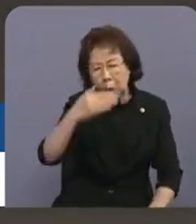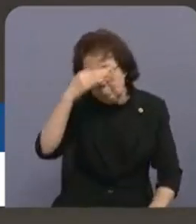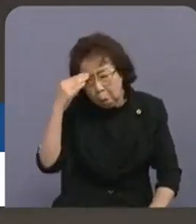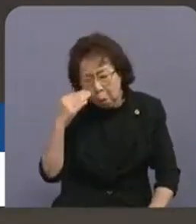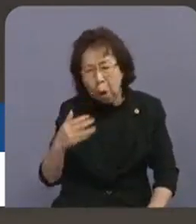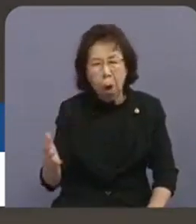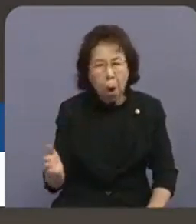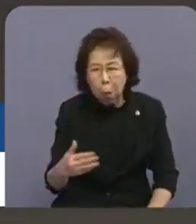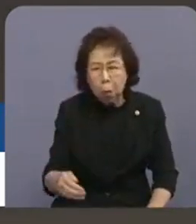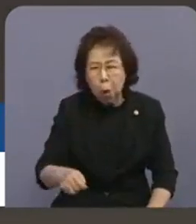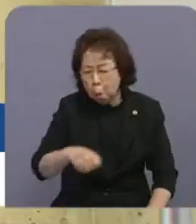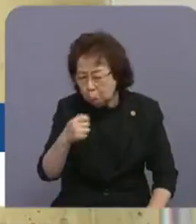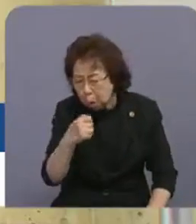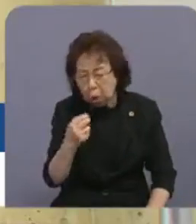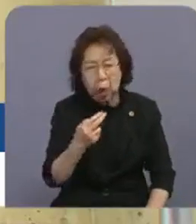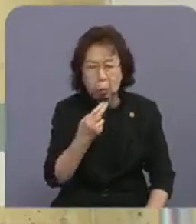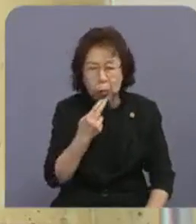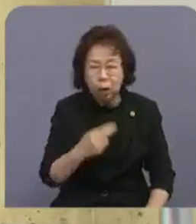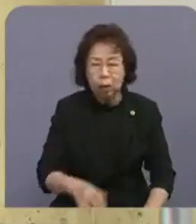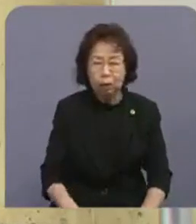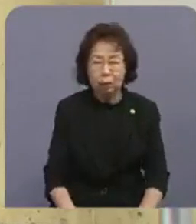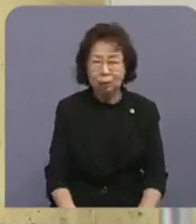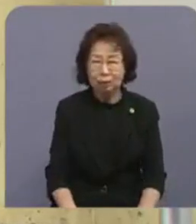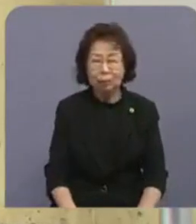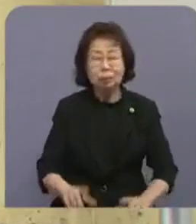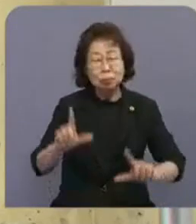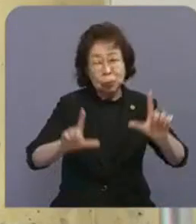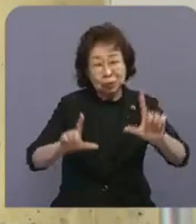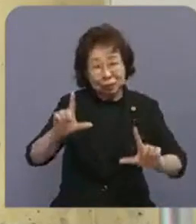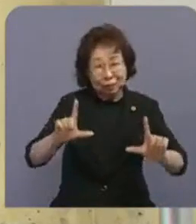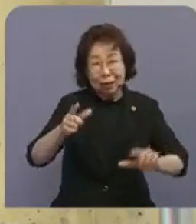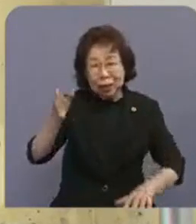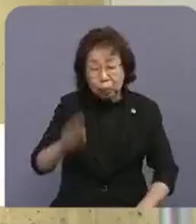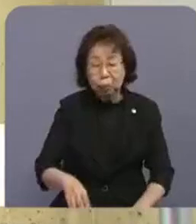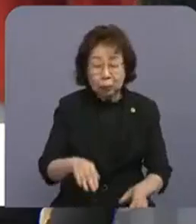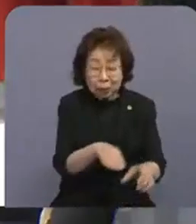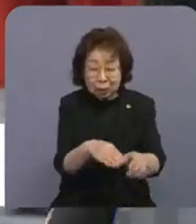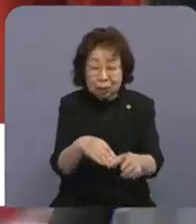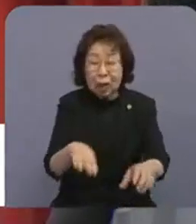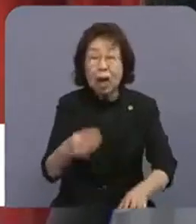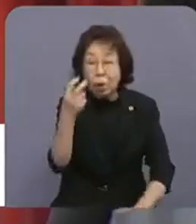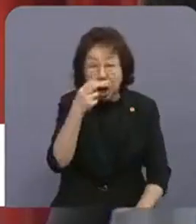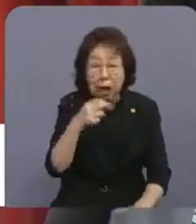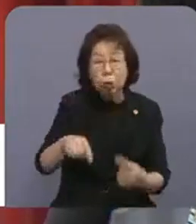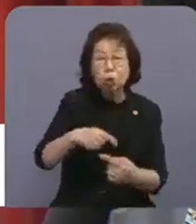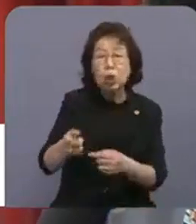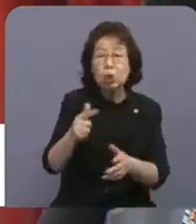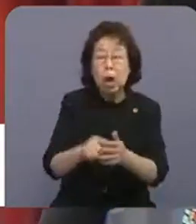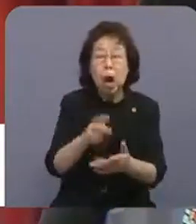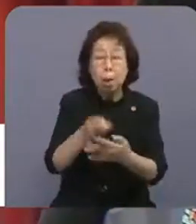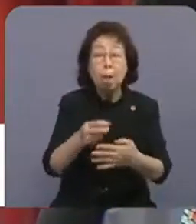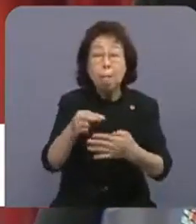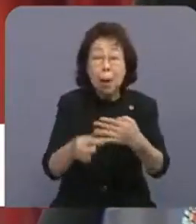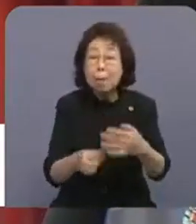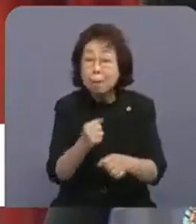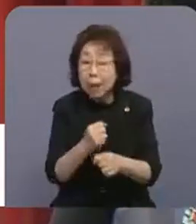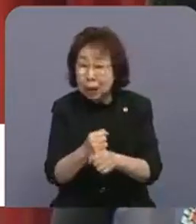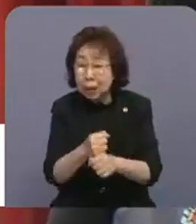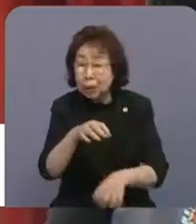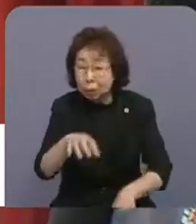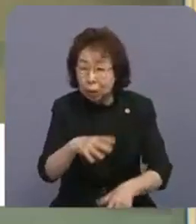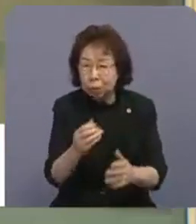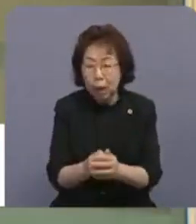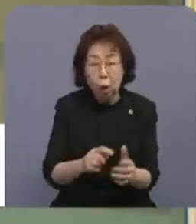게 없고 먹을 게 없는 거죠. 상황이 이런데도 비콘 그라운드 관리와 운영을 위해 조례로 설치된 비콘